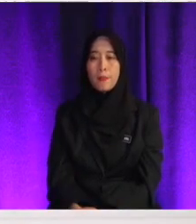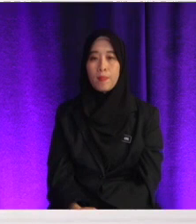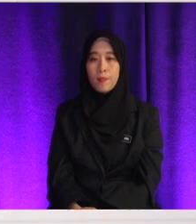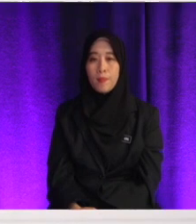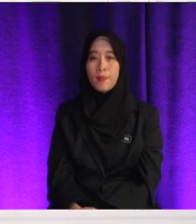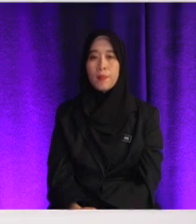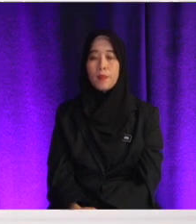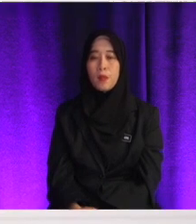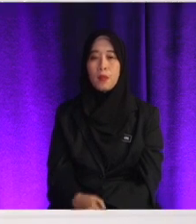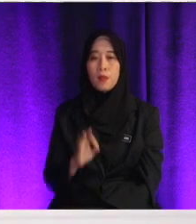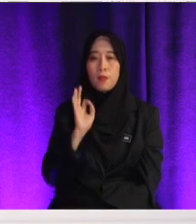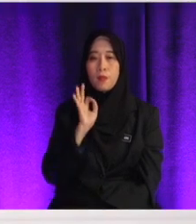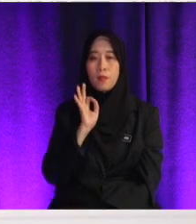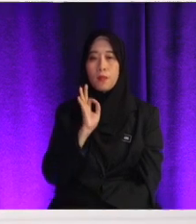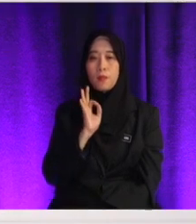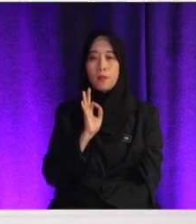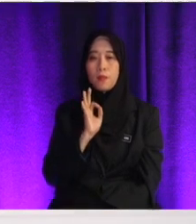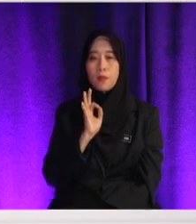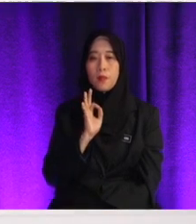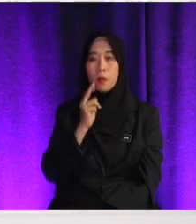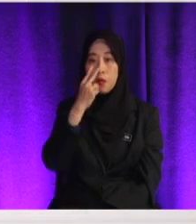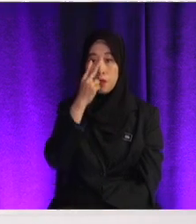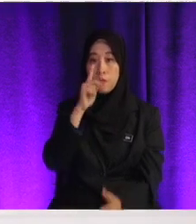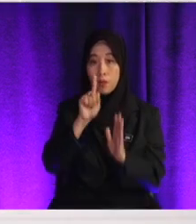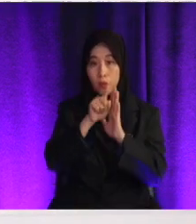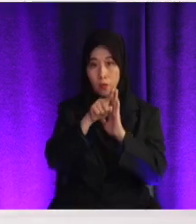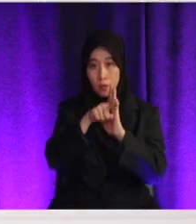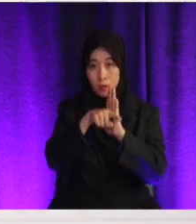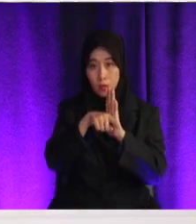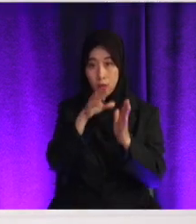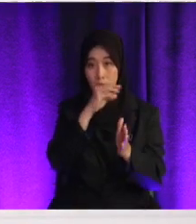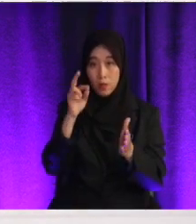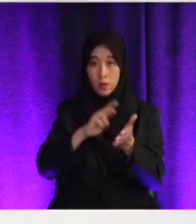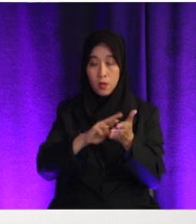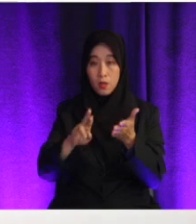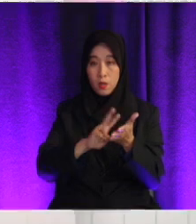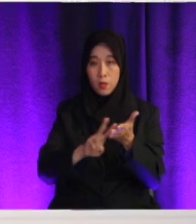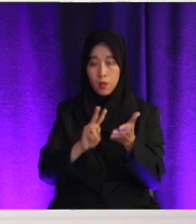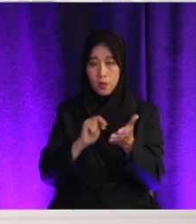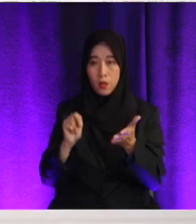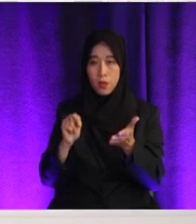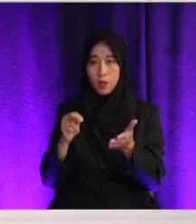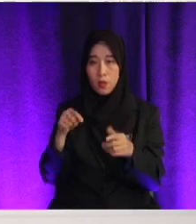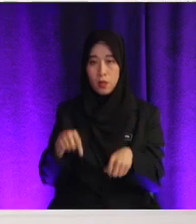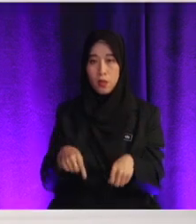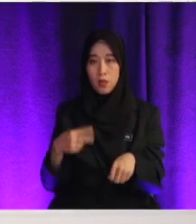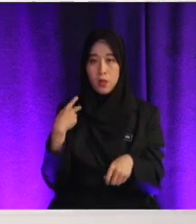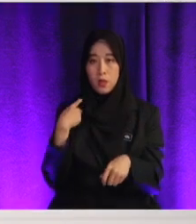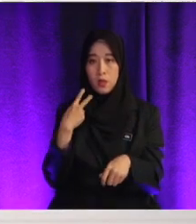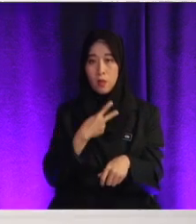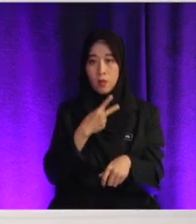Okey. So, kita kena perhatikan jarum dan juga rekodkan bacaan. Jadi dekat sini, okey, nampak